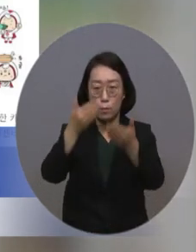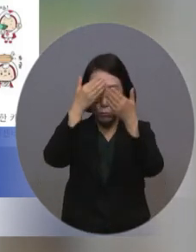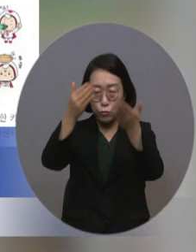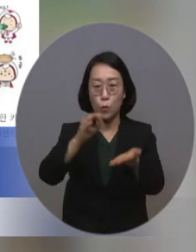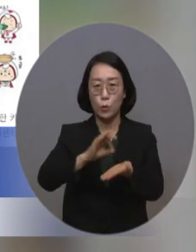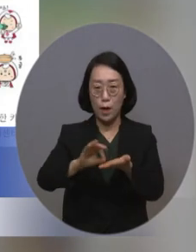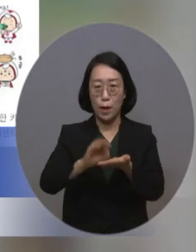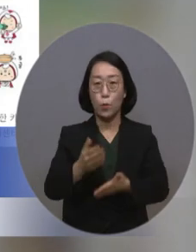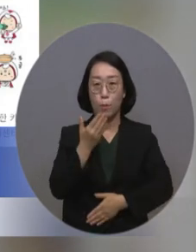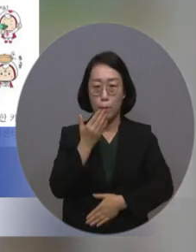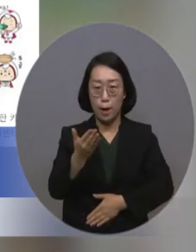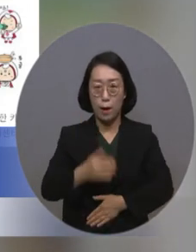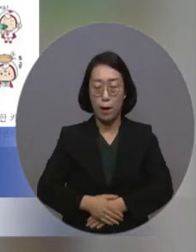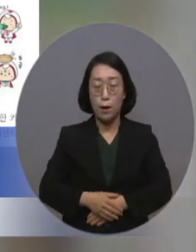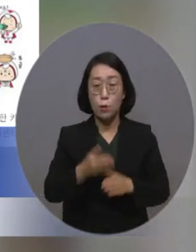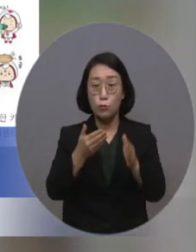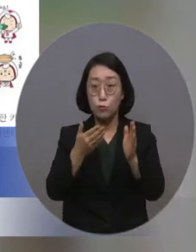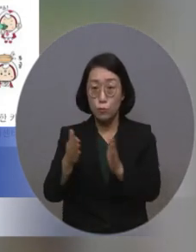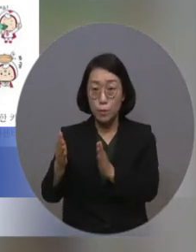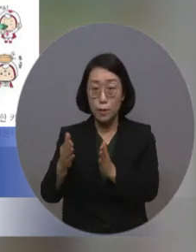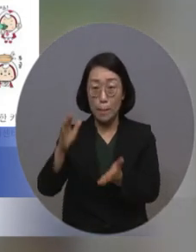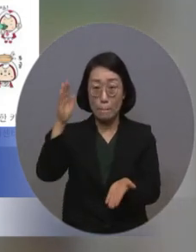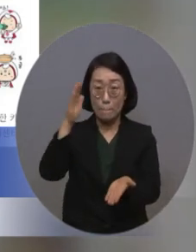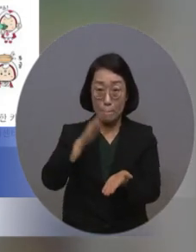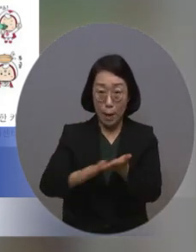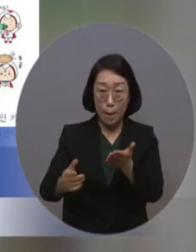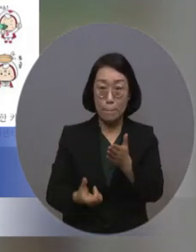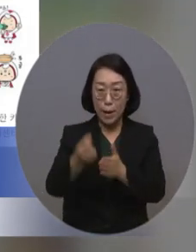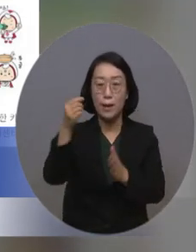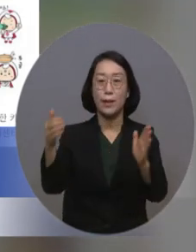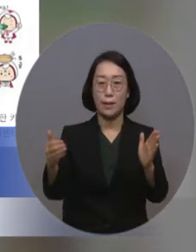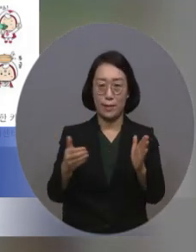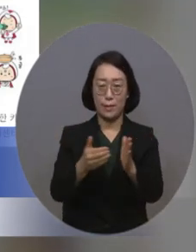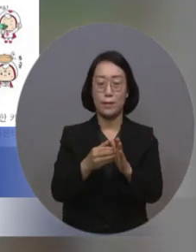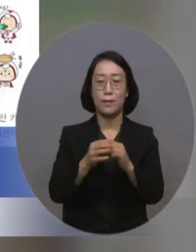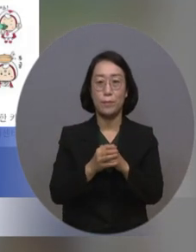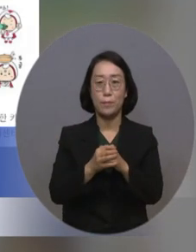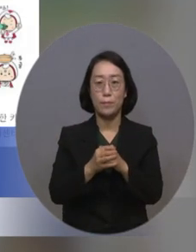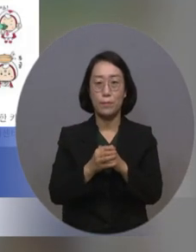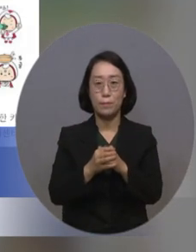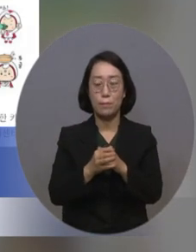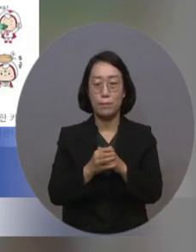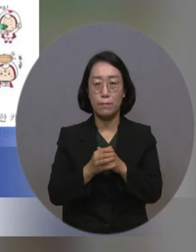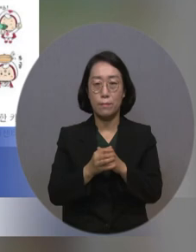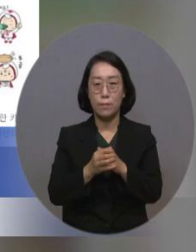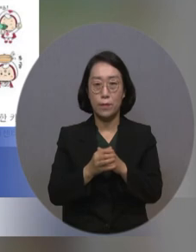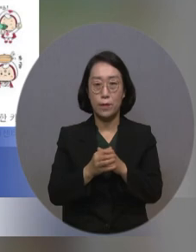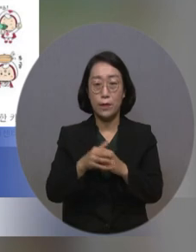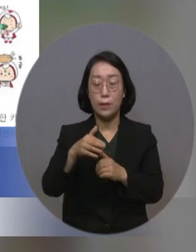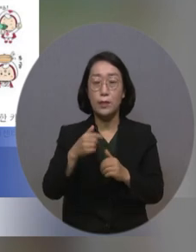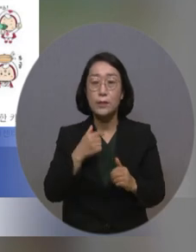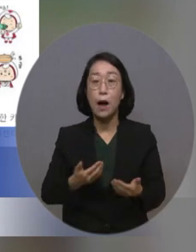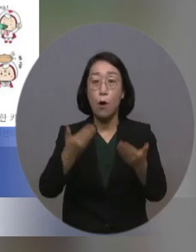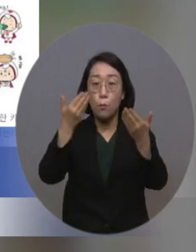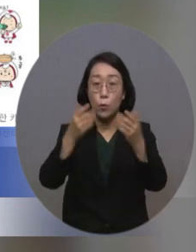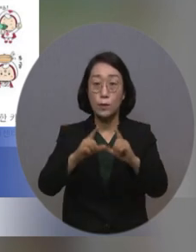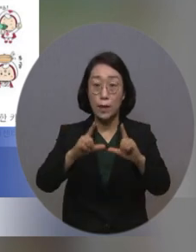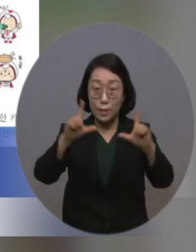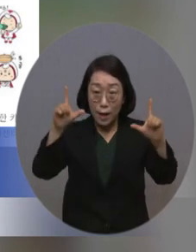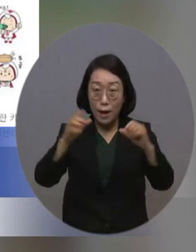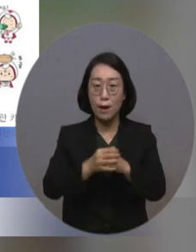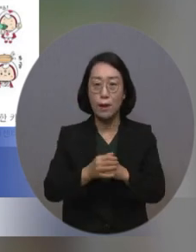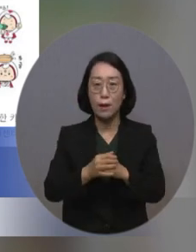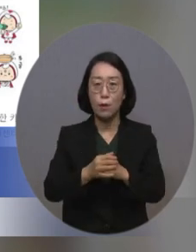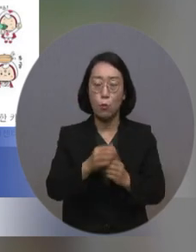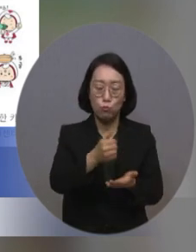무료로 사용할 수 있고 준비된 수량이 모두 소진시 조기 종료됩니다 한편 자원봉사자의 날은 자원봉사자에게